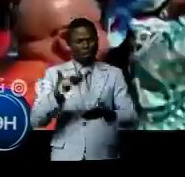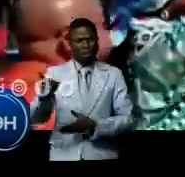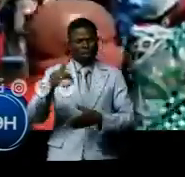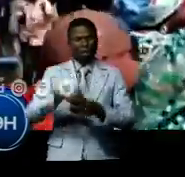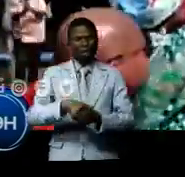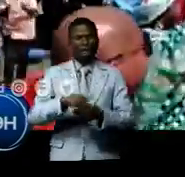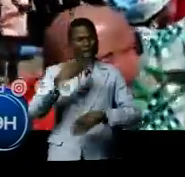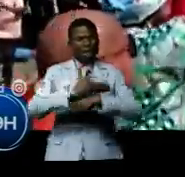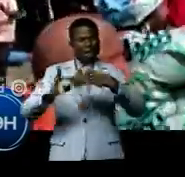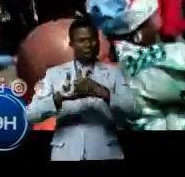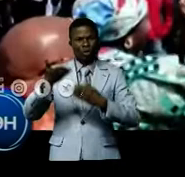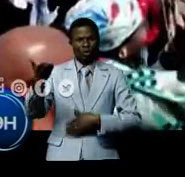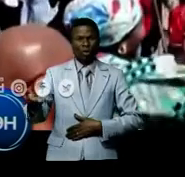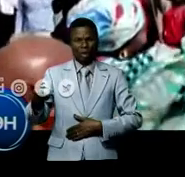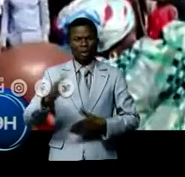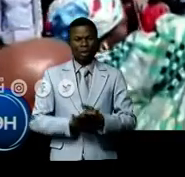infrastructurelles.